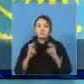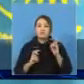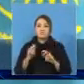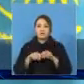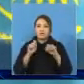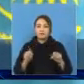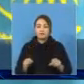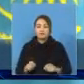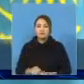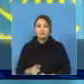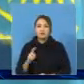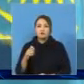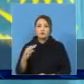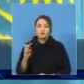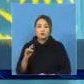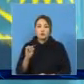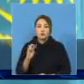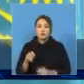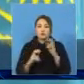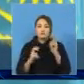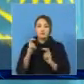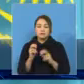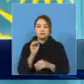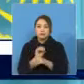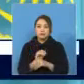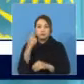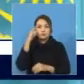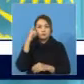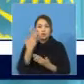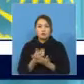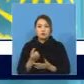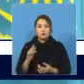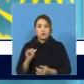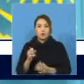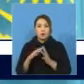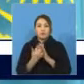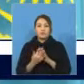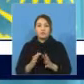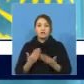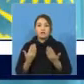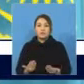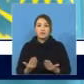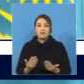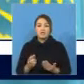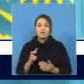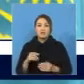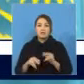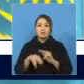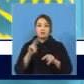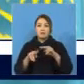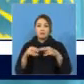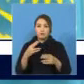ашпақшы. 100 тонналық балық өңдеу цехын іске қосамыз деп отыр. Нұр ауылында оның қазір ғимараты салынып